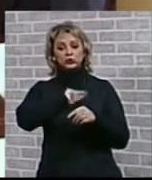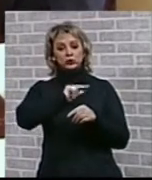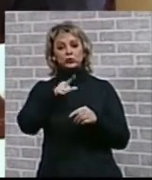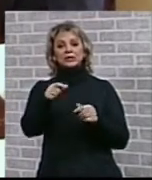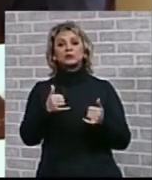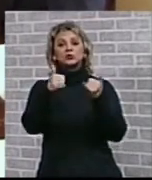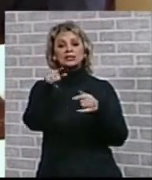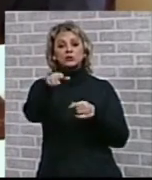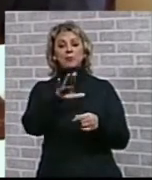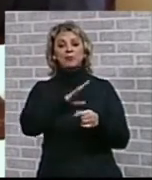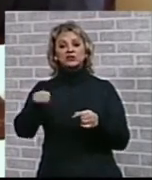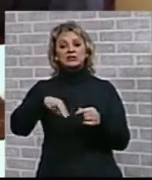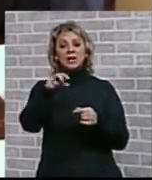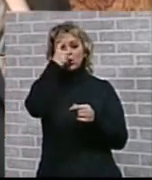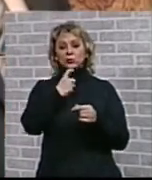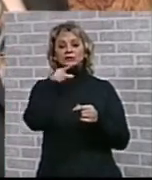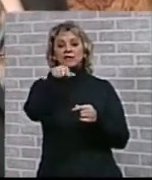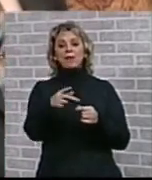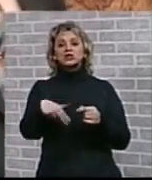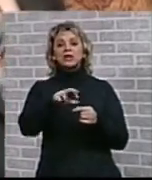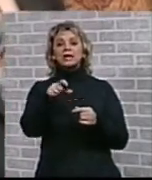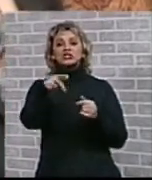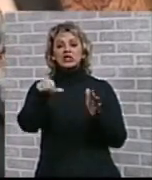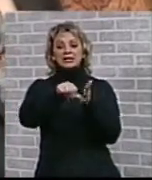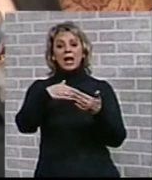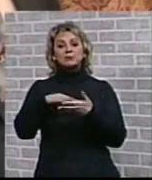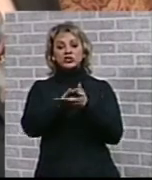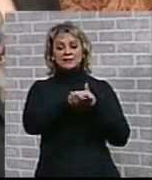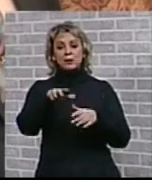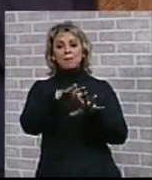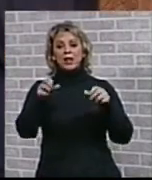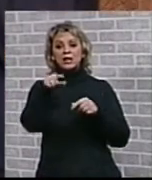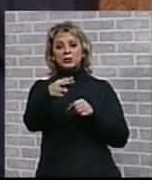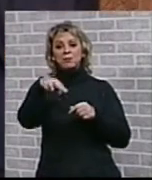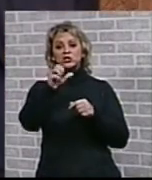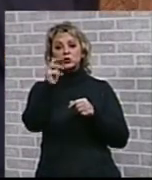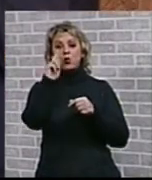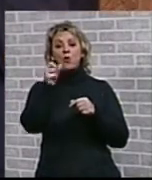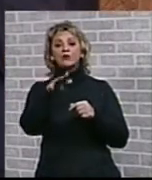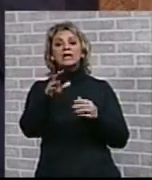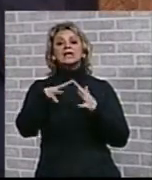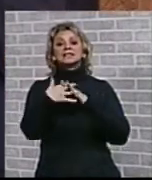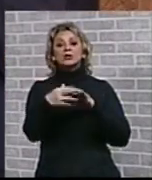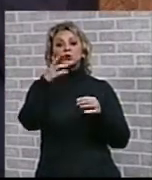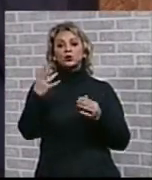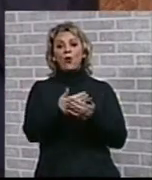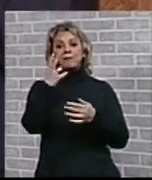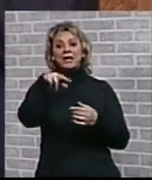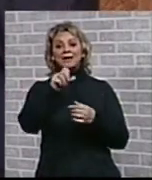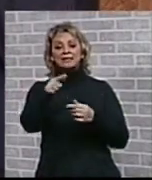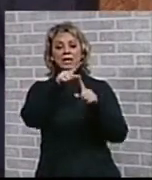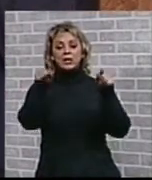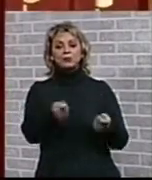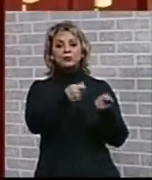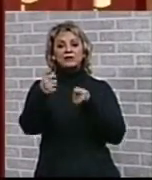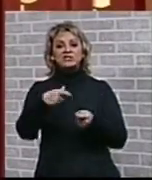ее удостоен бывший директор Россельмаша, а сейчас член общественной палаты Юрий Песков. В село Новомаргаритово грамоту